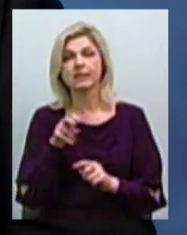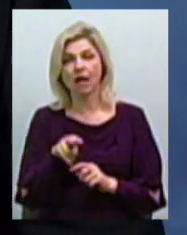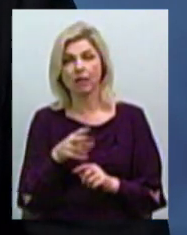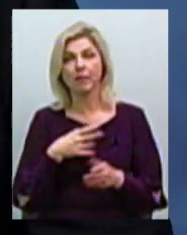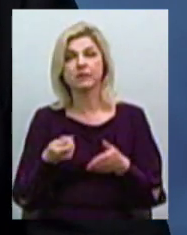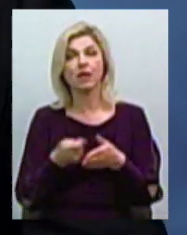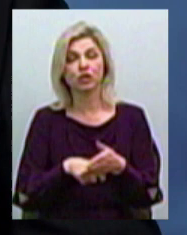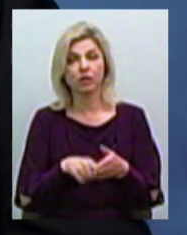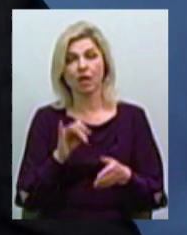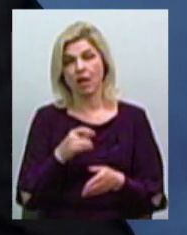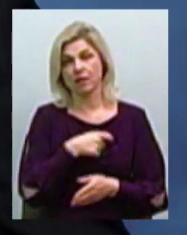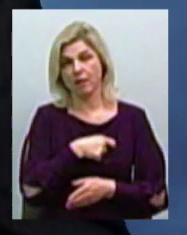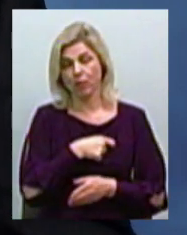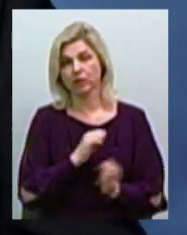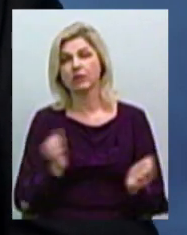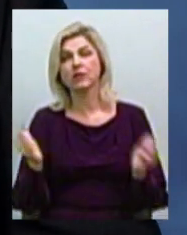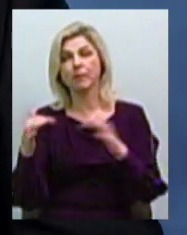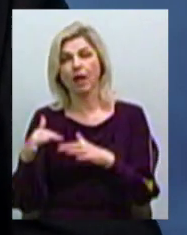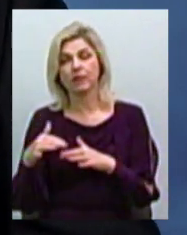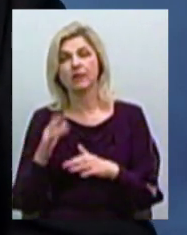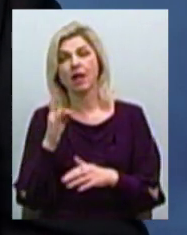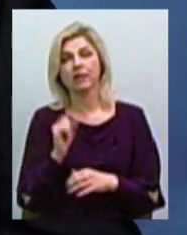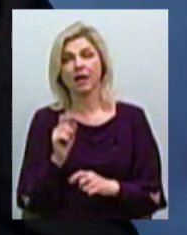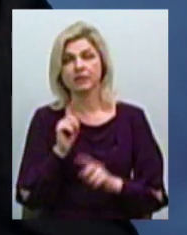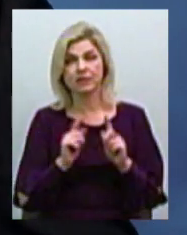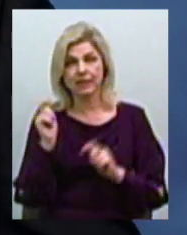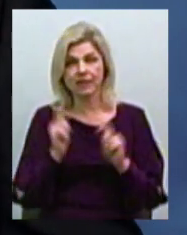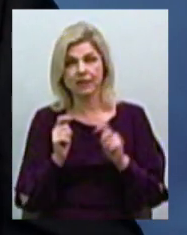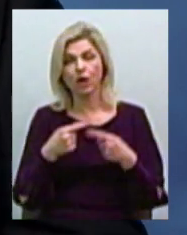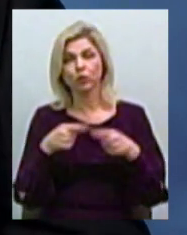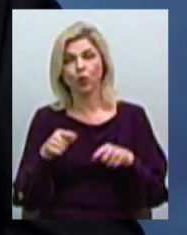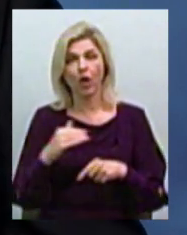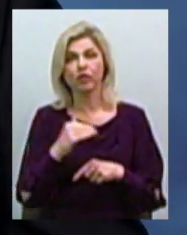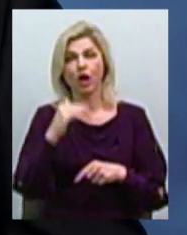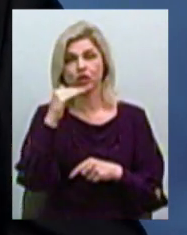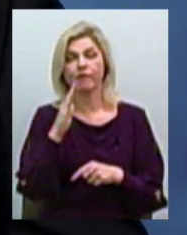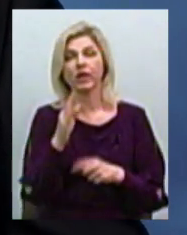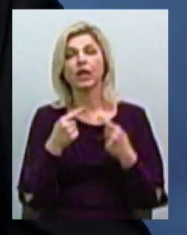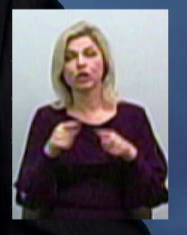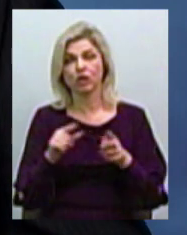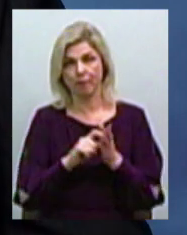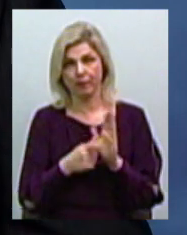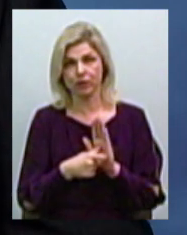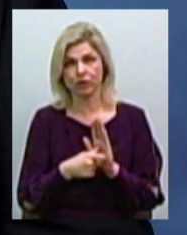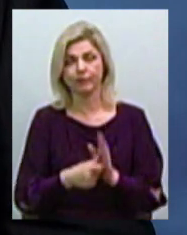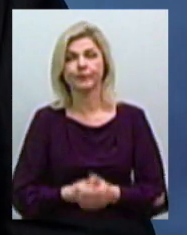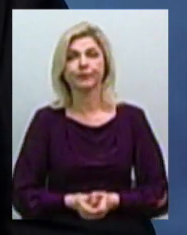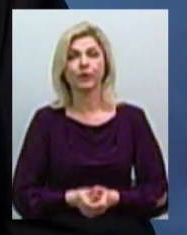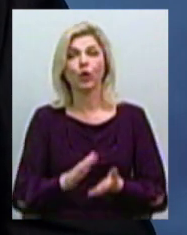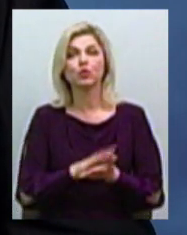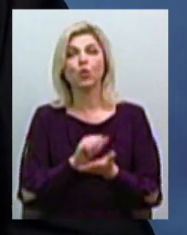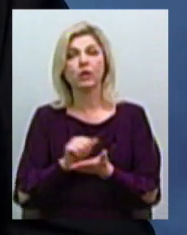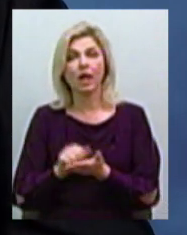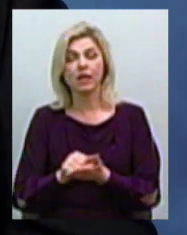зачиненим, і депутати зібралися на іншому поверсі, в іншому приміщенні.